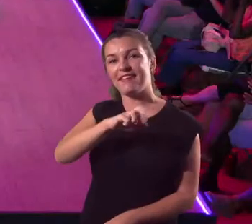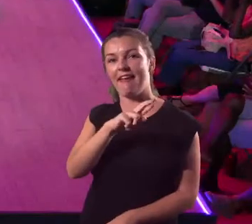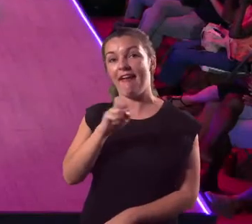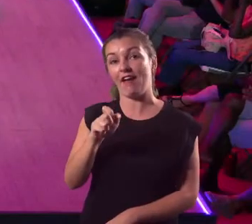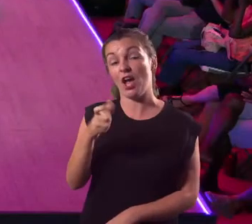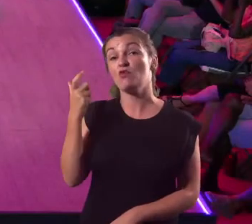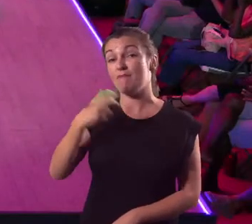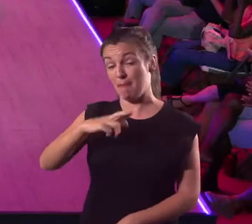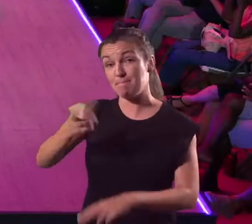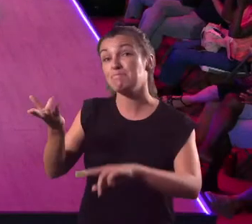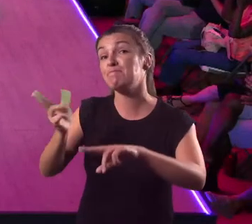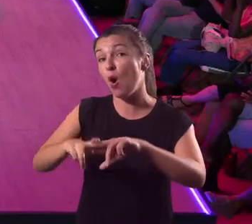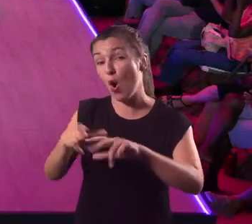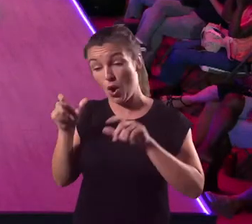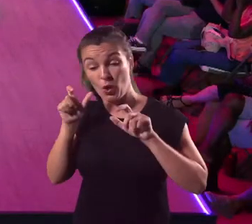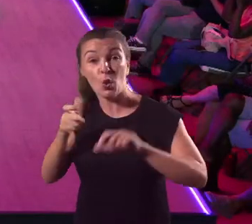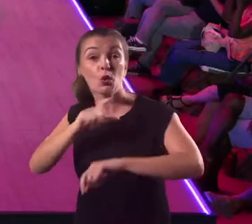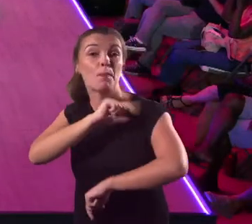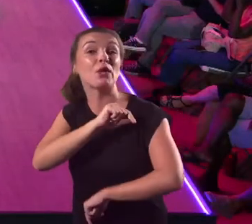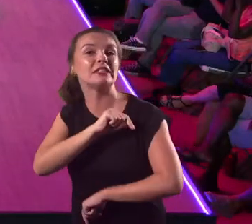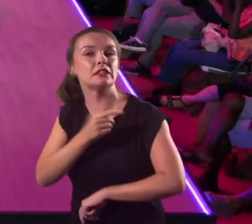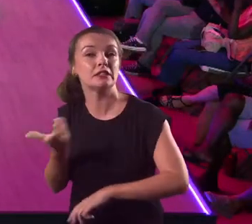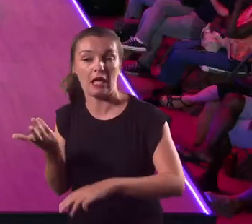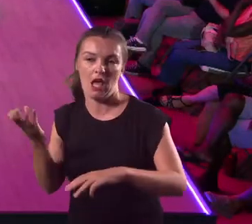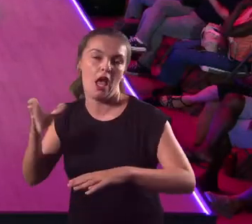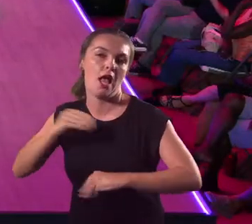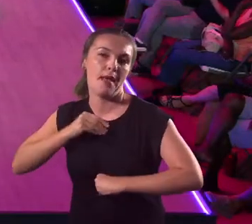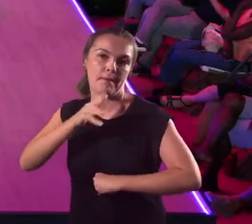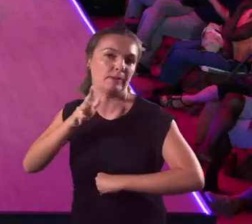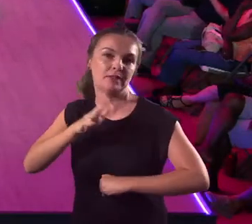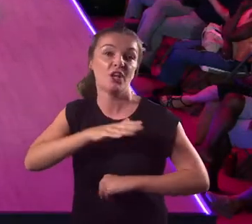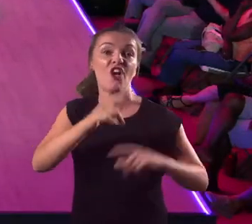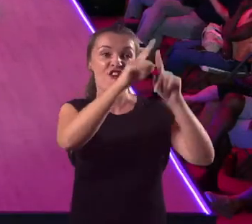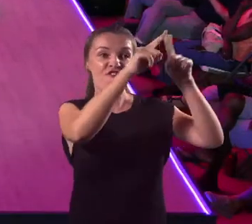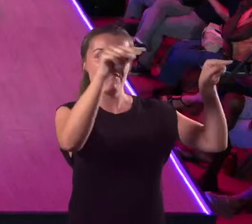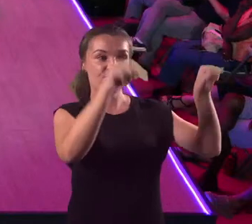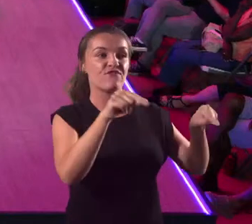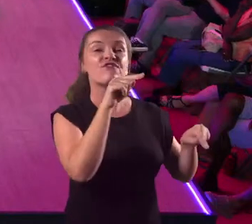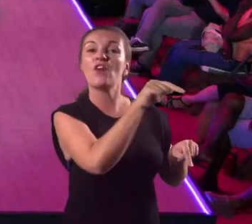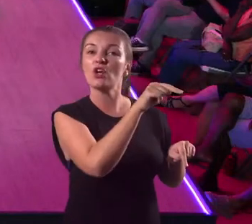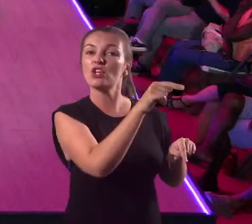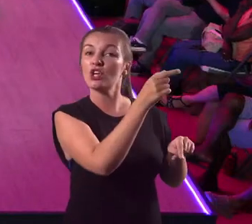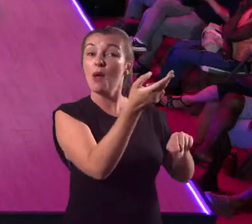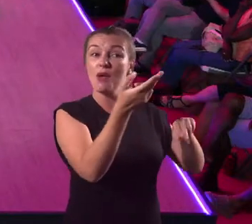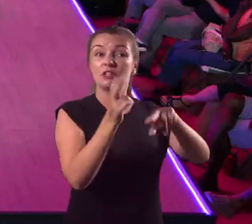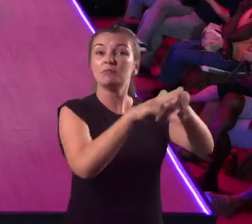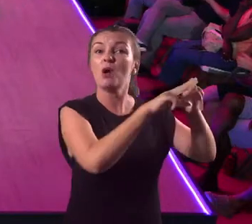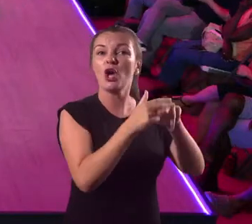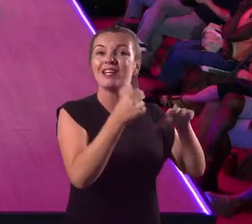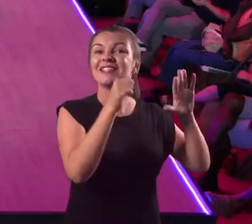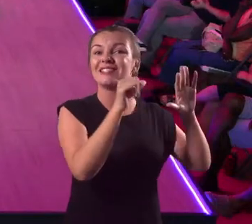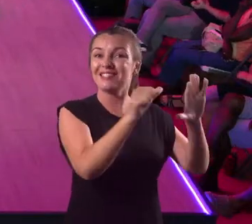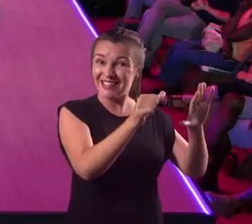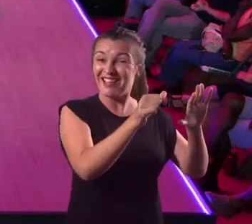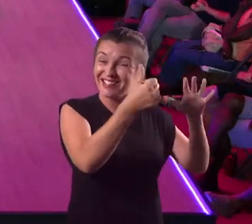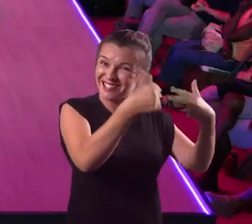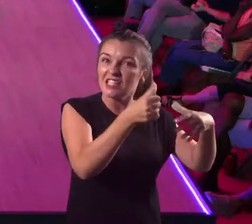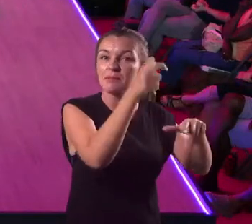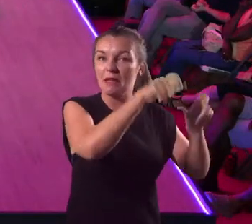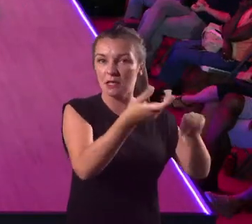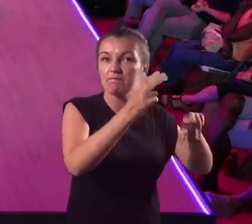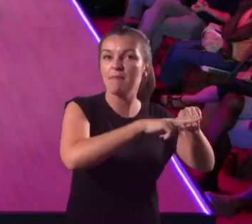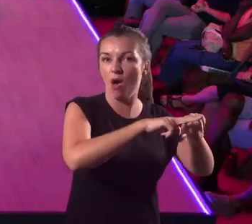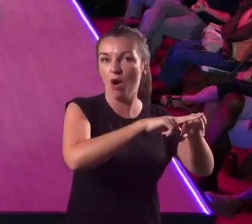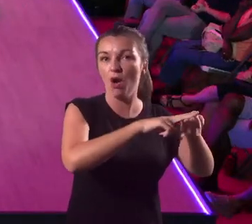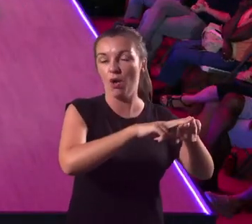devrait jamais mourir d'un contrôle. Nous le disons en France hexagonale, sur les 16 morts pour refus d'obtempérer en un an et demi. Rendez-vous